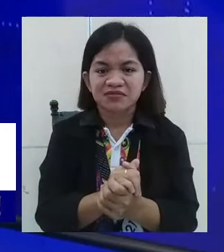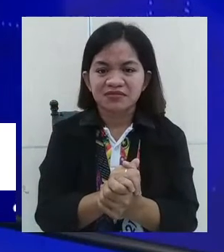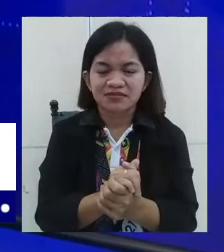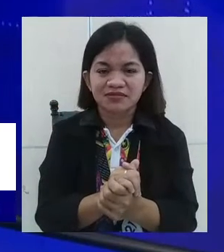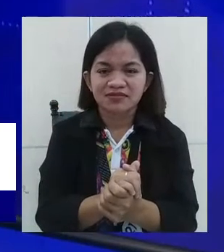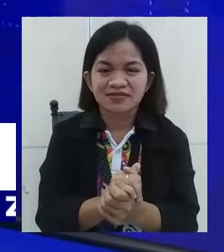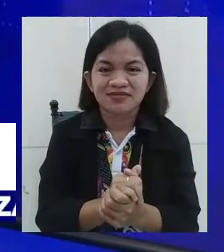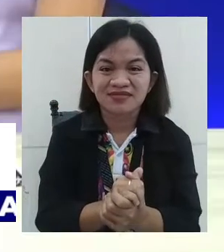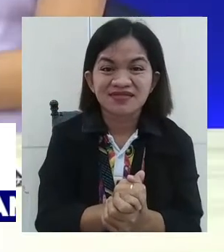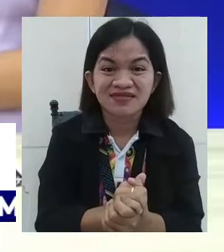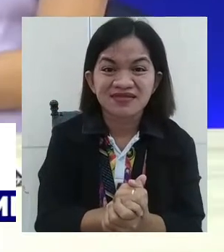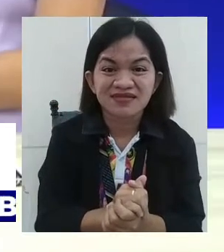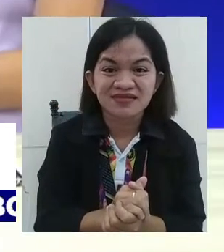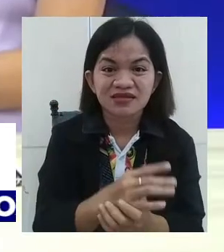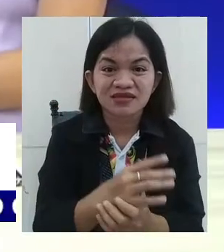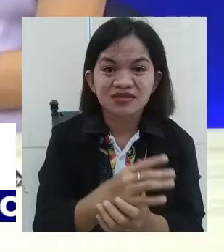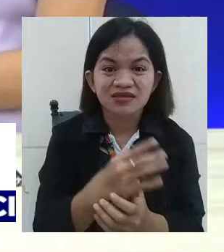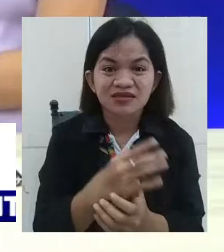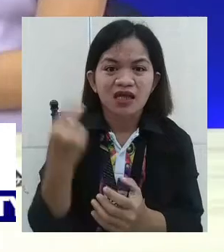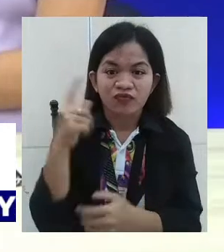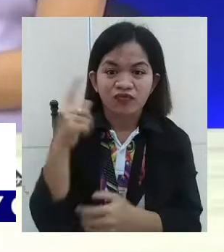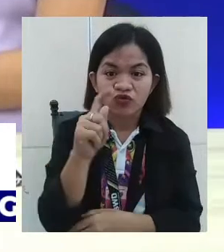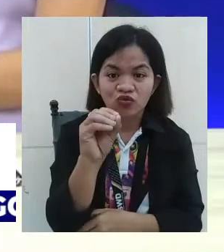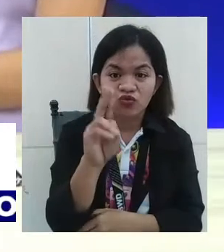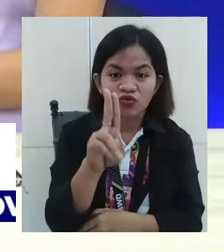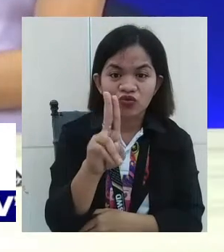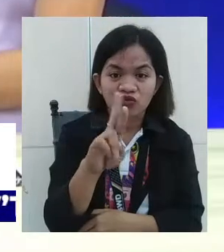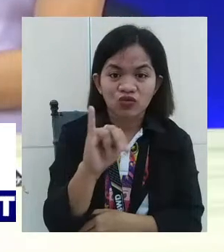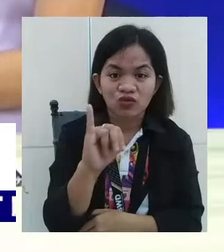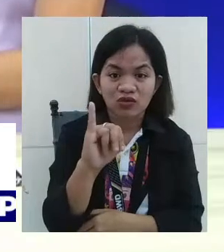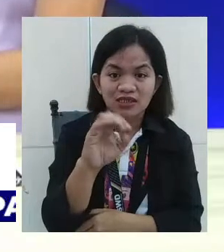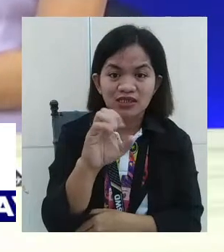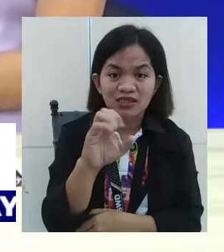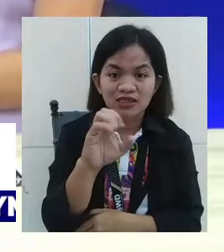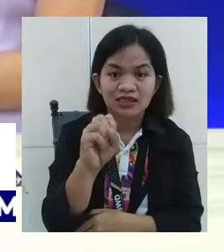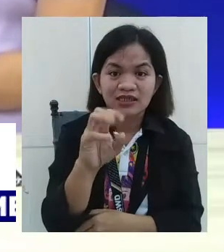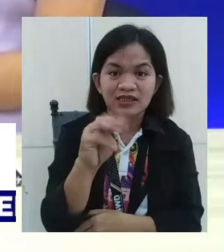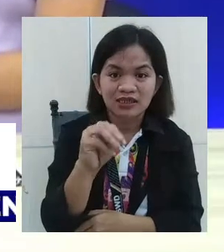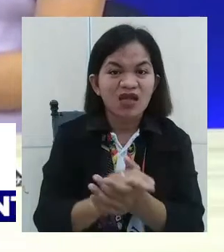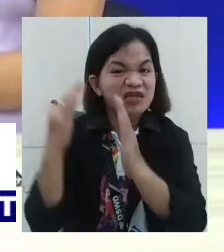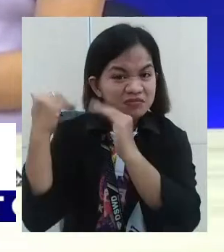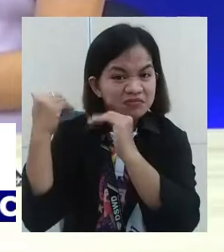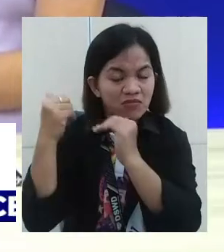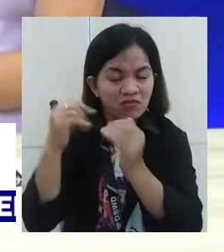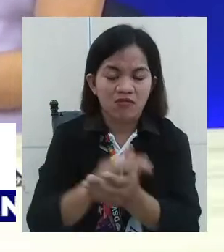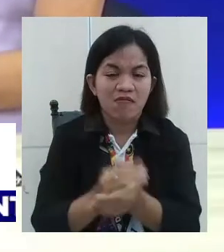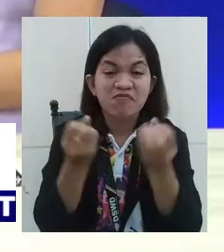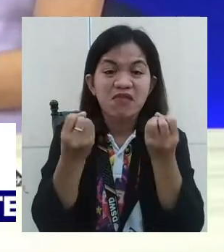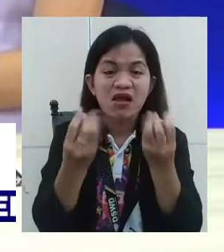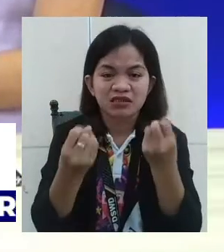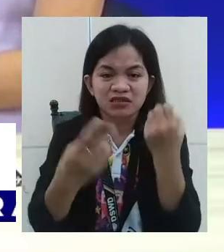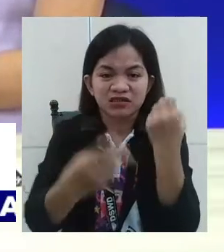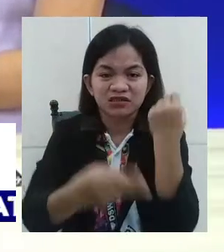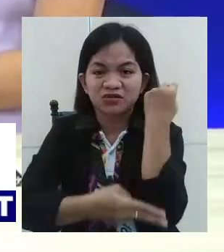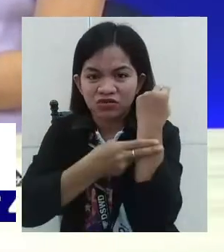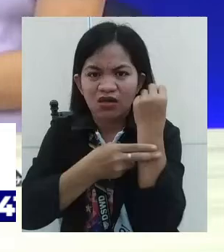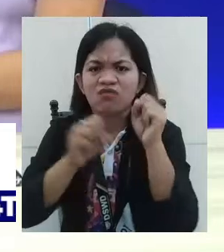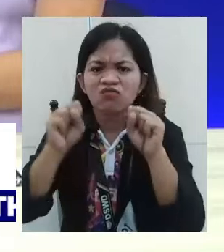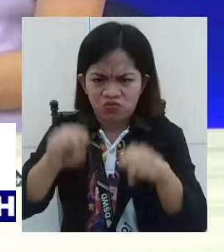wellness tourism, sana marami tayong mga hotels dito. Kung pwede, siguro, hindi